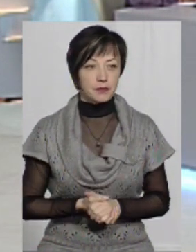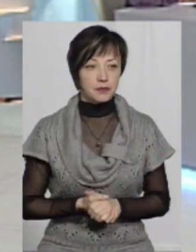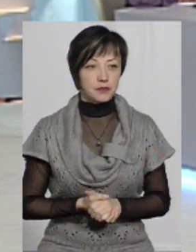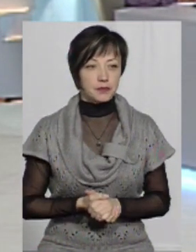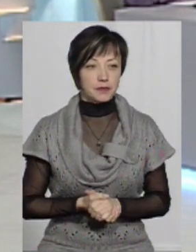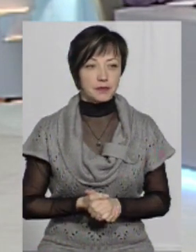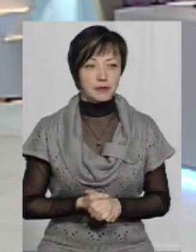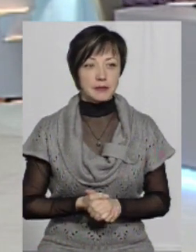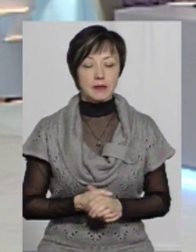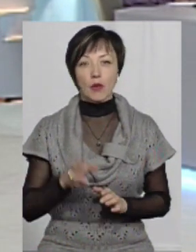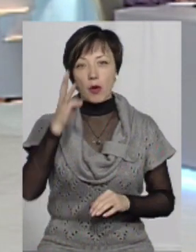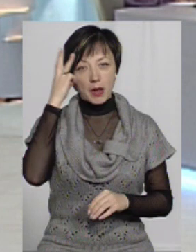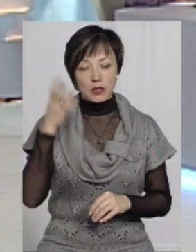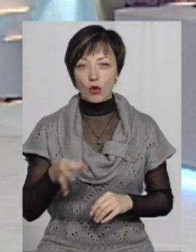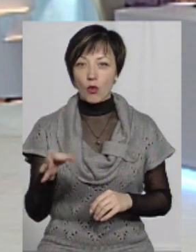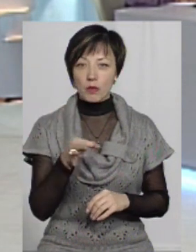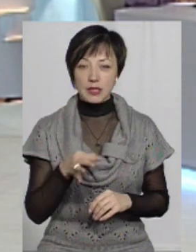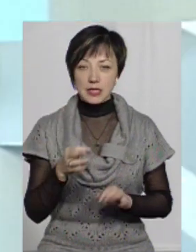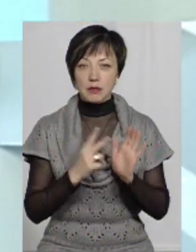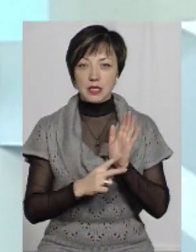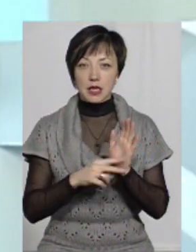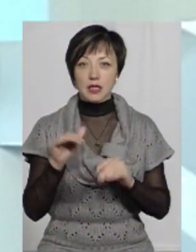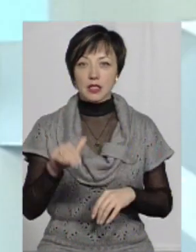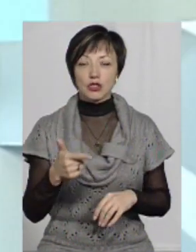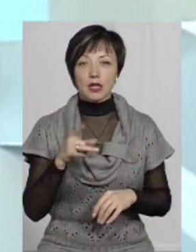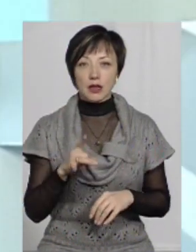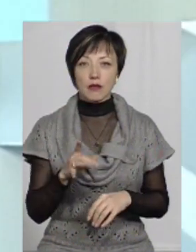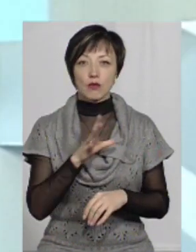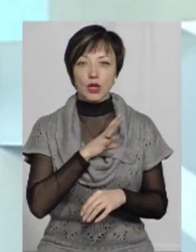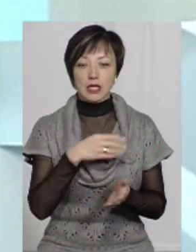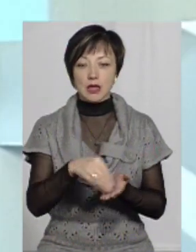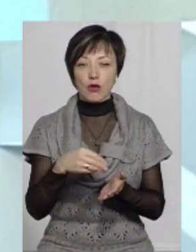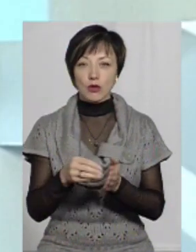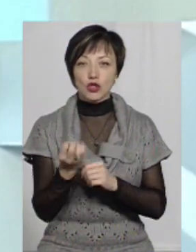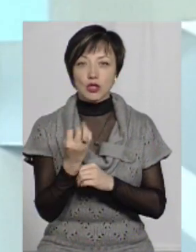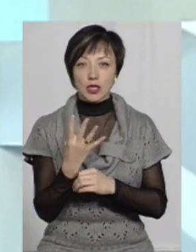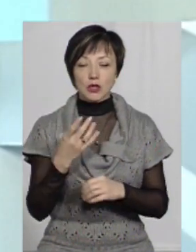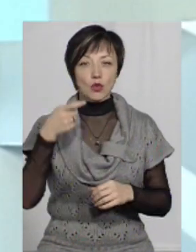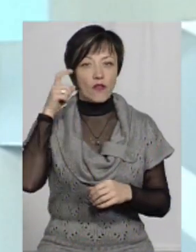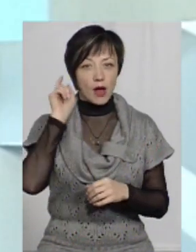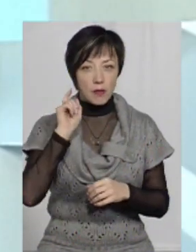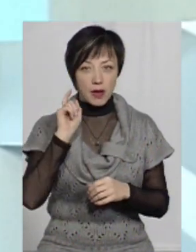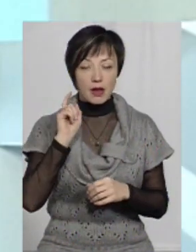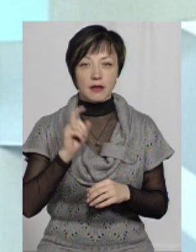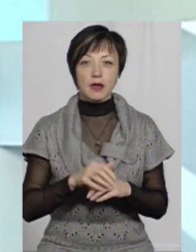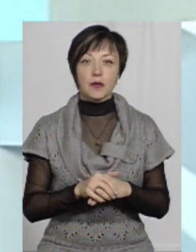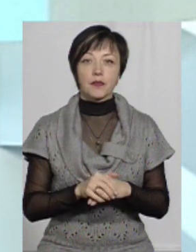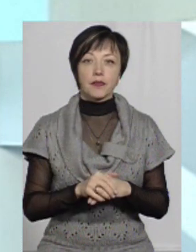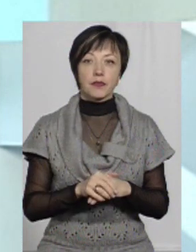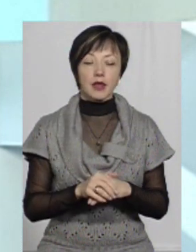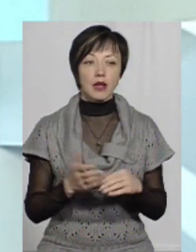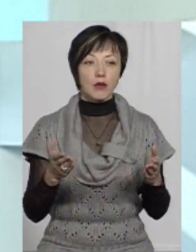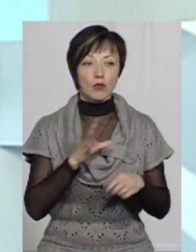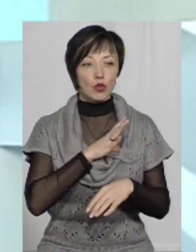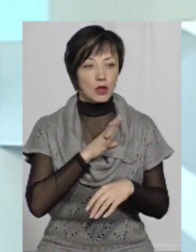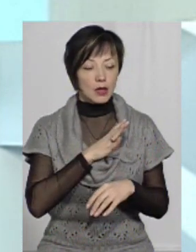благодійні скриньки. Ну, по Хмельницькій області 70 тисяч гривень, на які були закуплені 14 слухових апаратів,